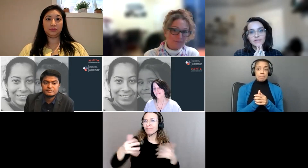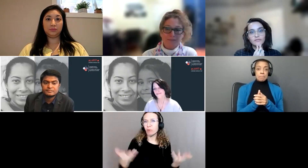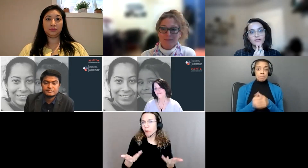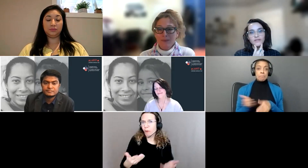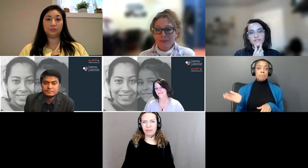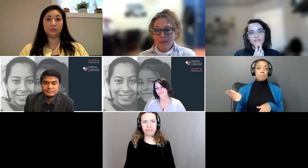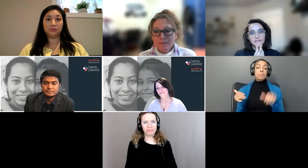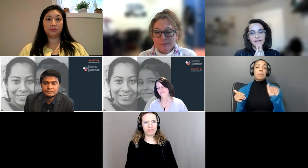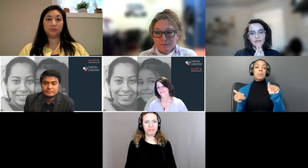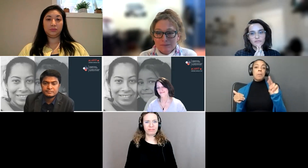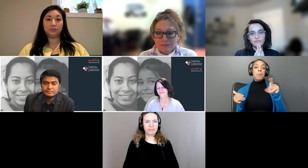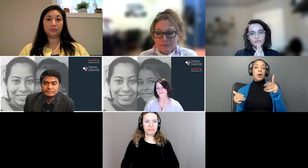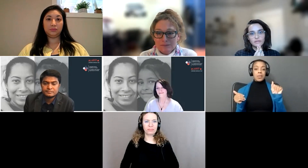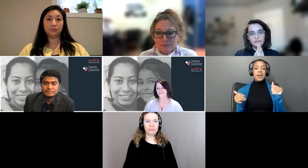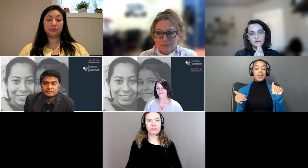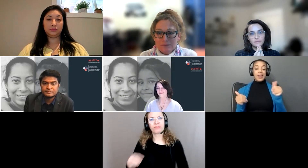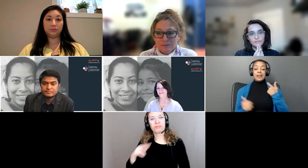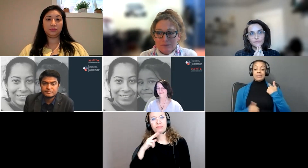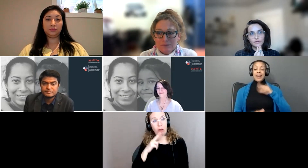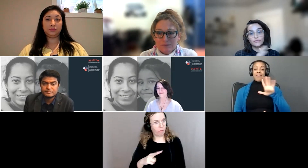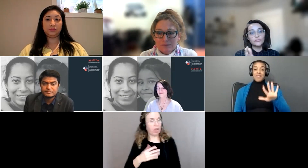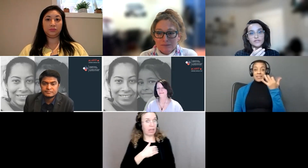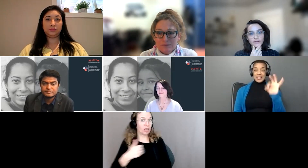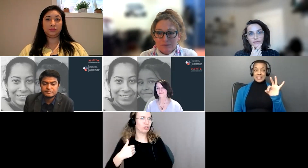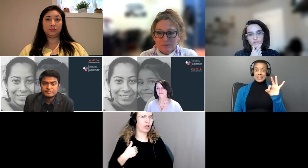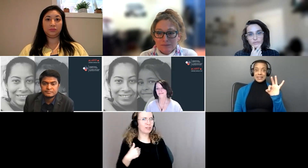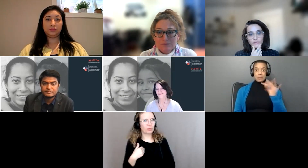Donc, on était vraiment chanceux d'avoir